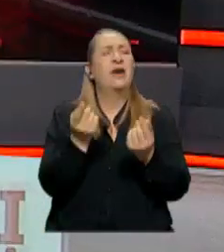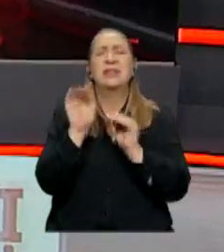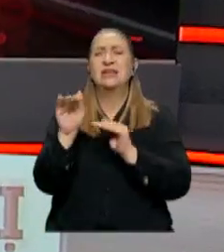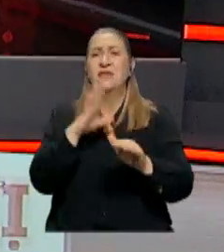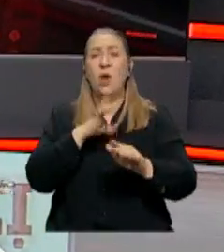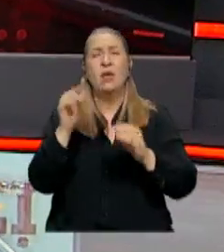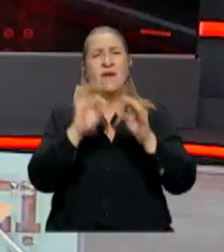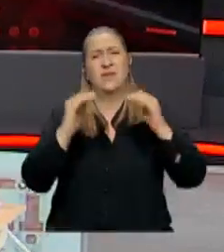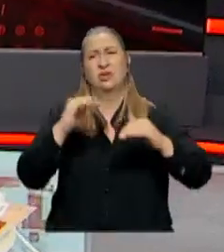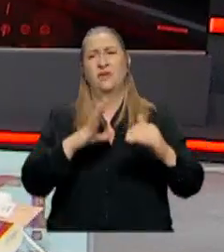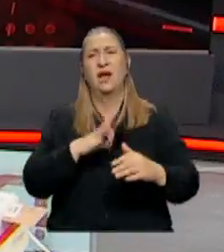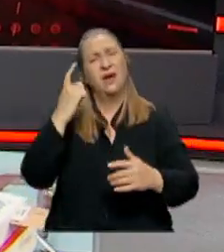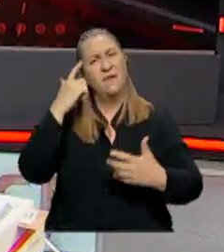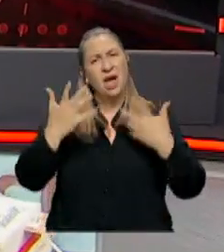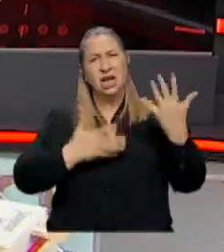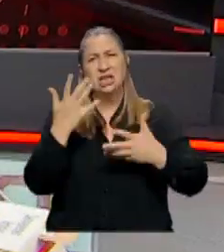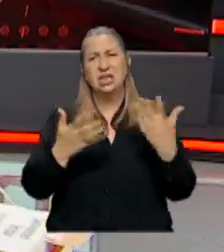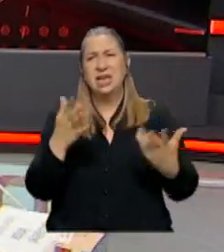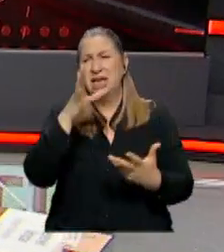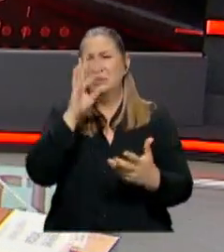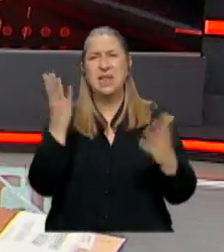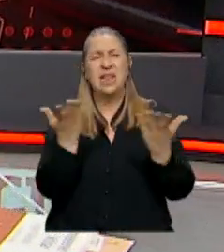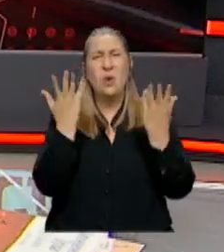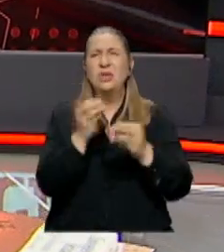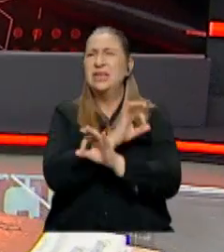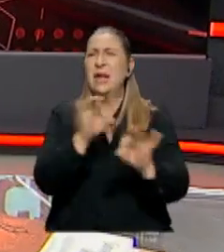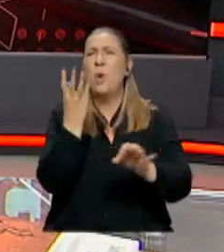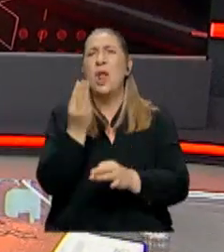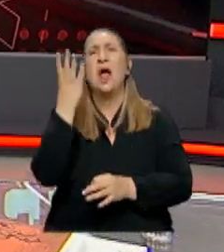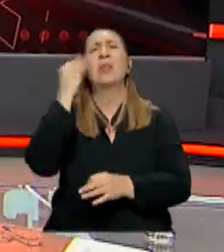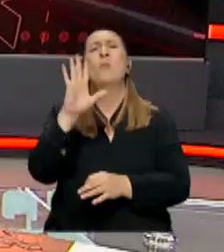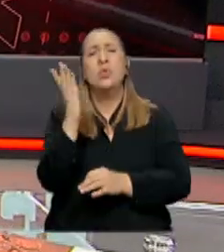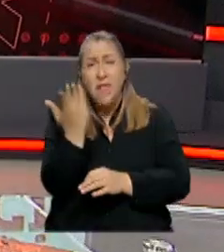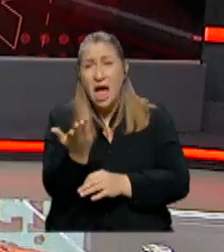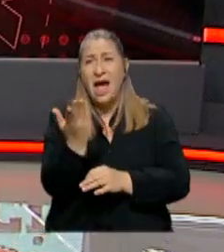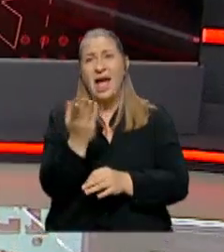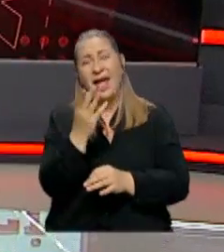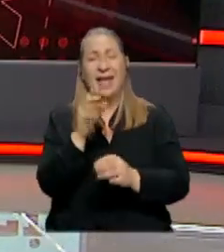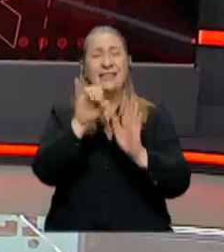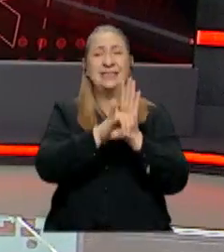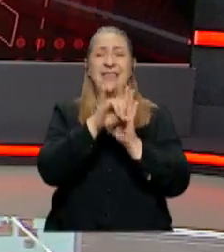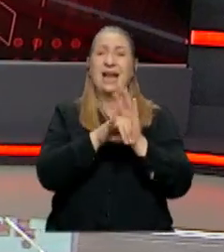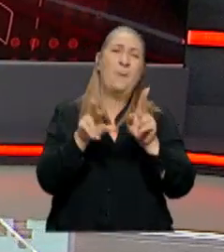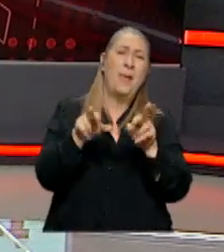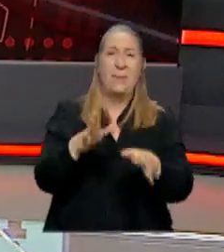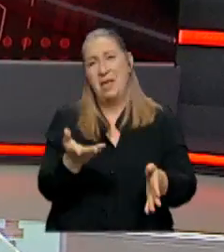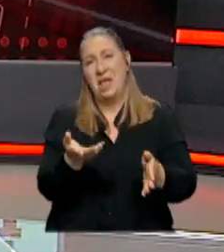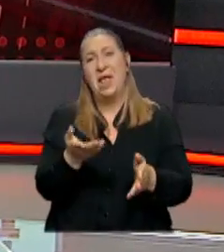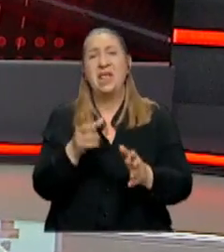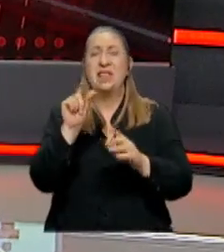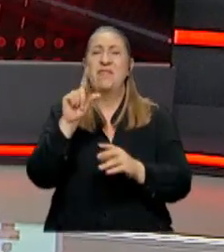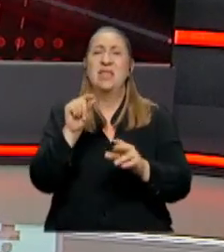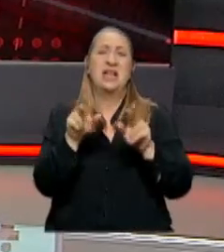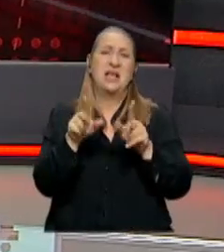da bir enflasyon var. Kafalar karışık. Zaten kimse ne olduğunu tam olarak anlamıyor da. Öyle Instagram hesabı gibi işte